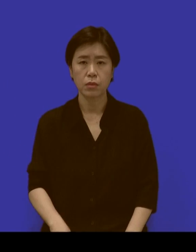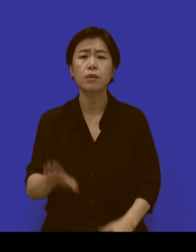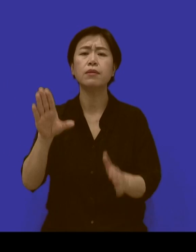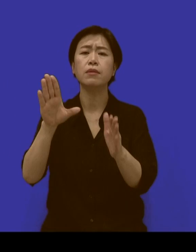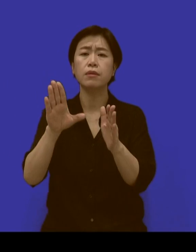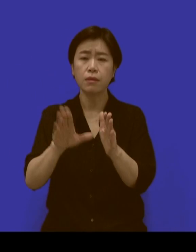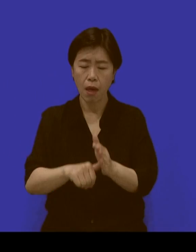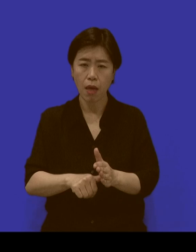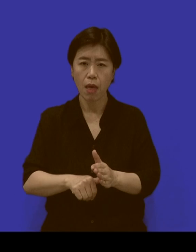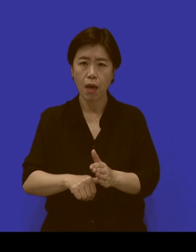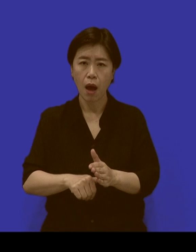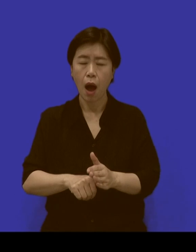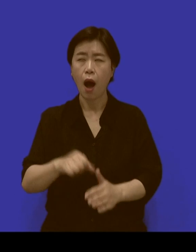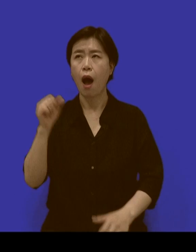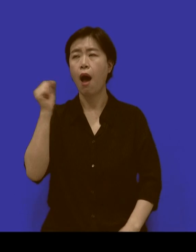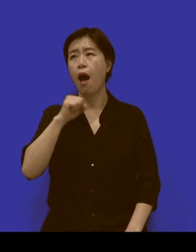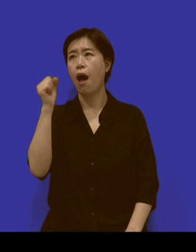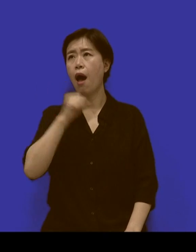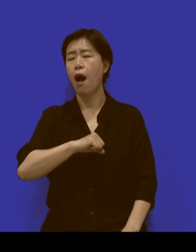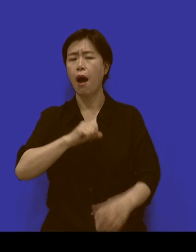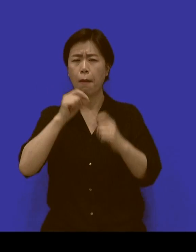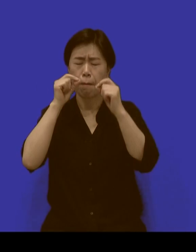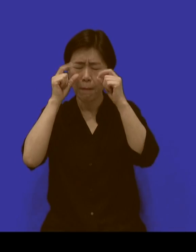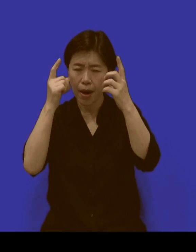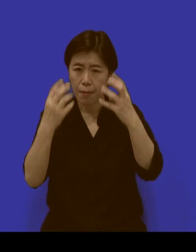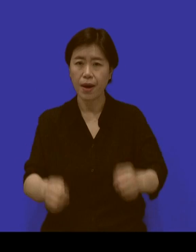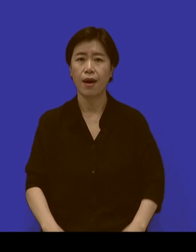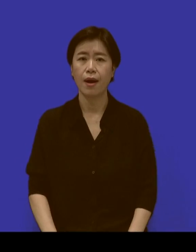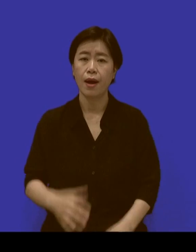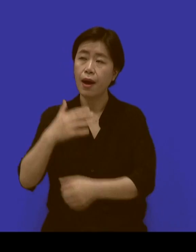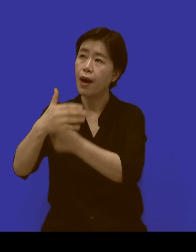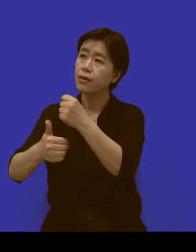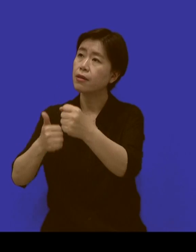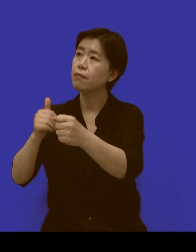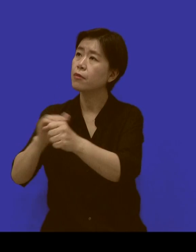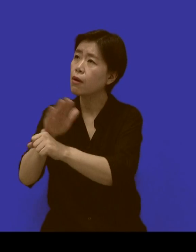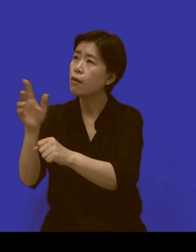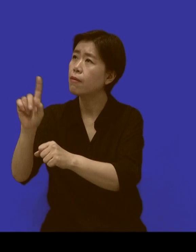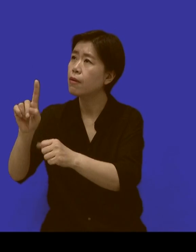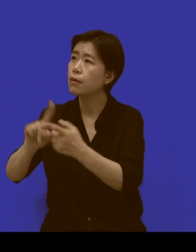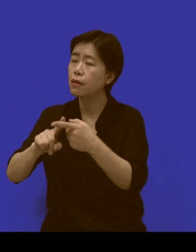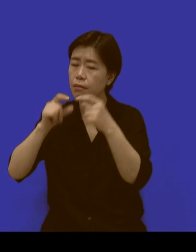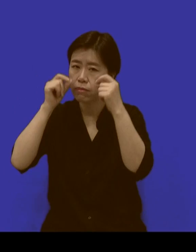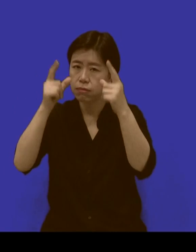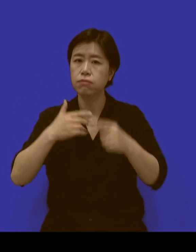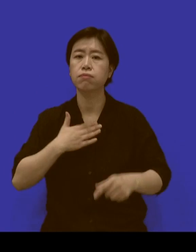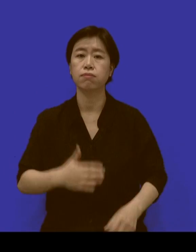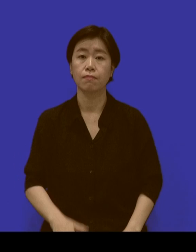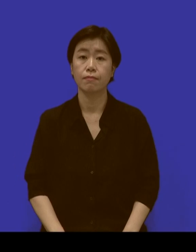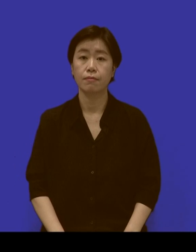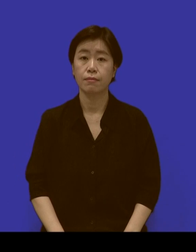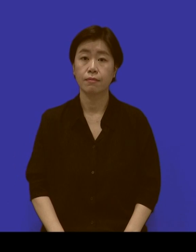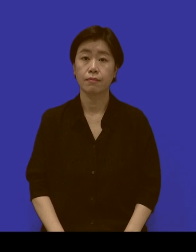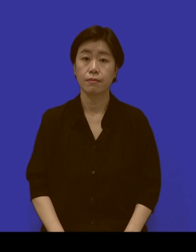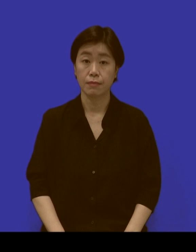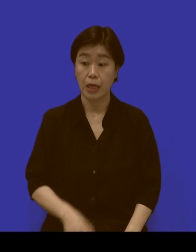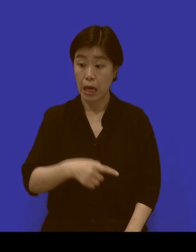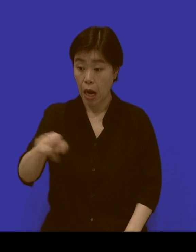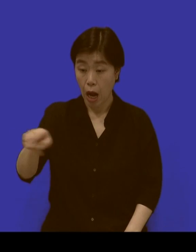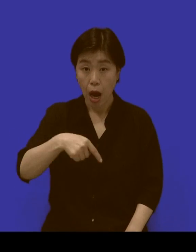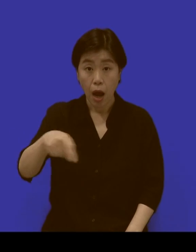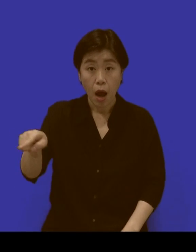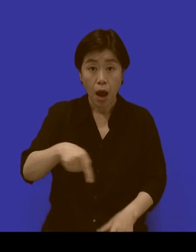같아요. 아, 정말 이게 하나님의 사랑이구나. 예. 너무 놀랍더라고요. 그때 3년간을 하나님이 그렇게